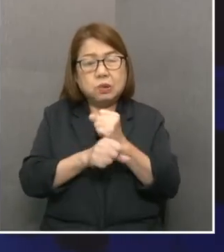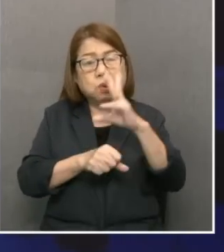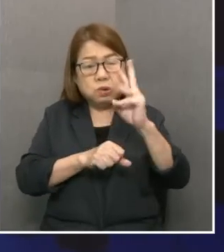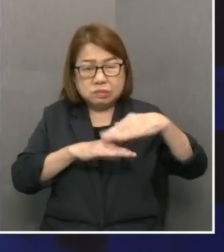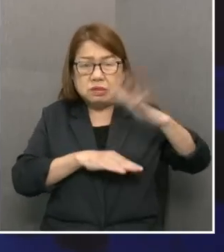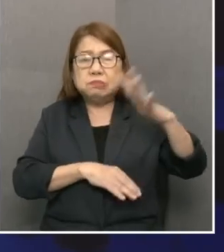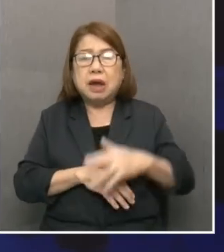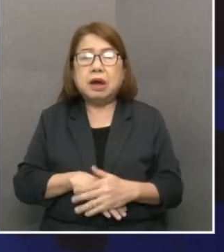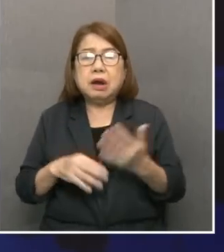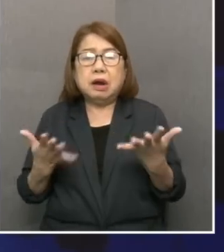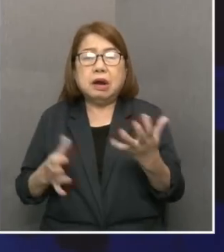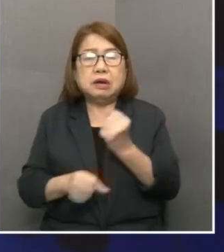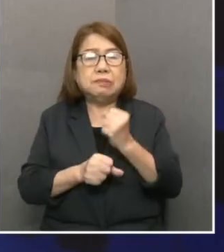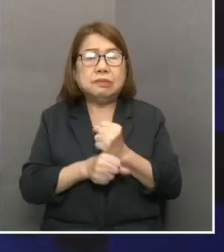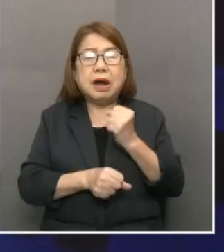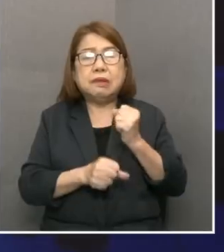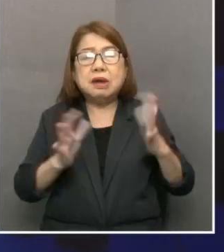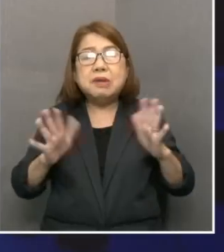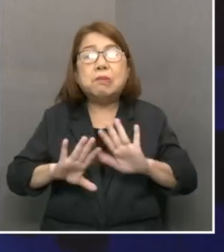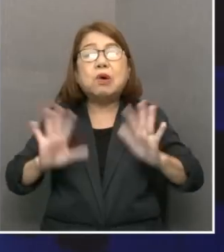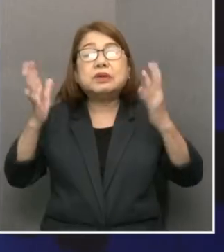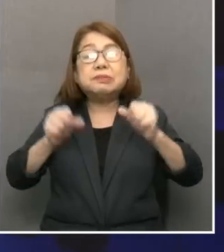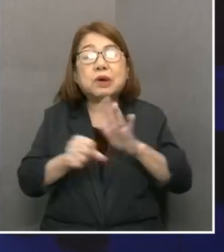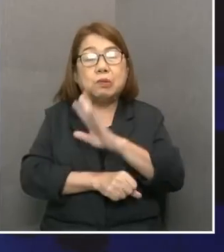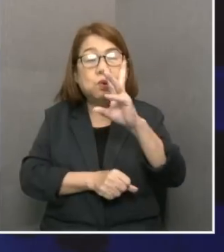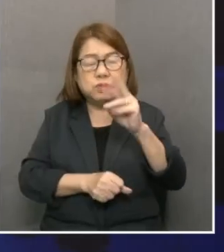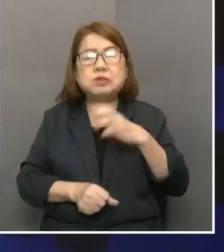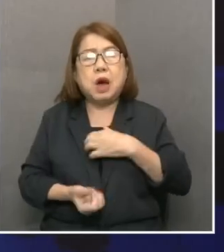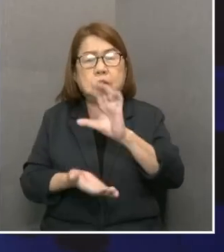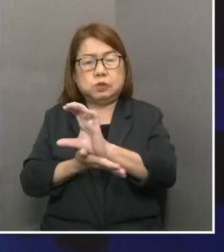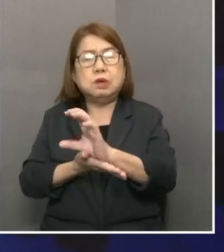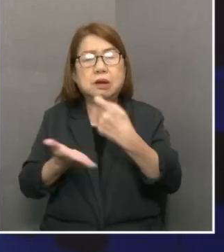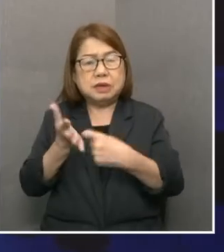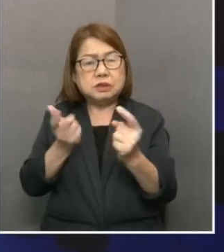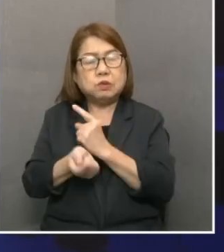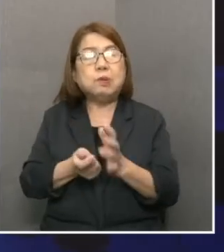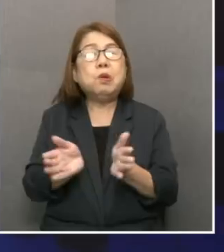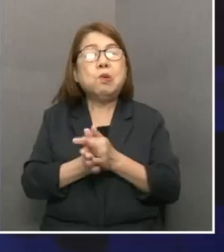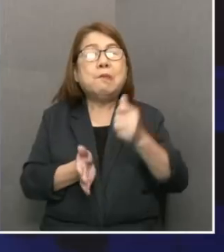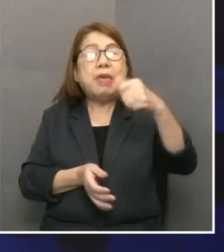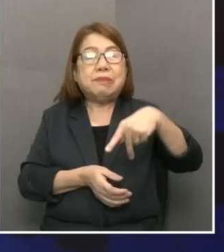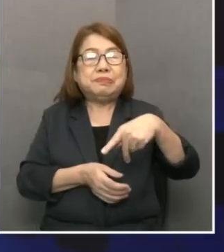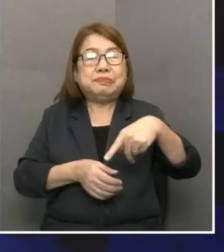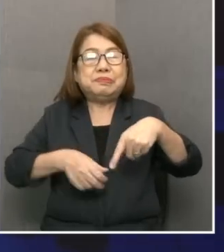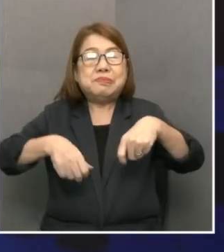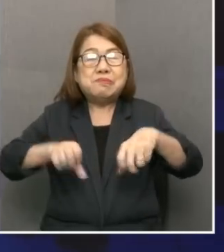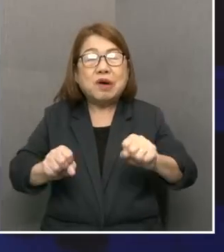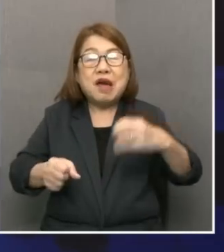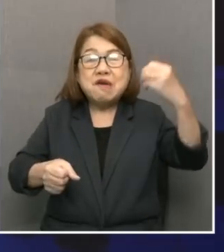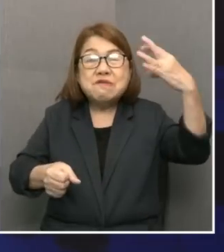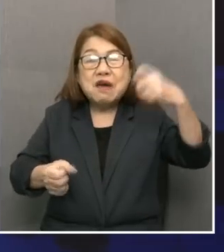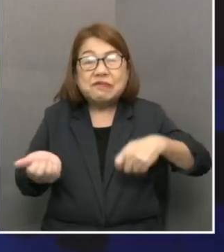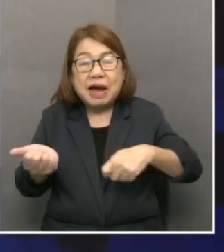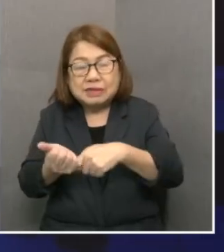แล้วที่ต้องเลิกประกอบอาชีพนะคะอยากให้มีกองทุนประกันสังคมแล้วก็แอปพลิเคชันรถจักรยานยนต์ไฟฟ้านะคะท่านนายกบอกว่า